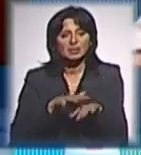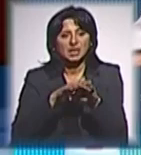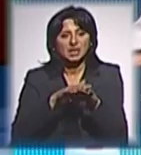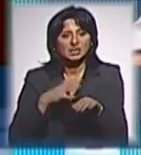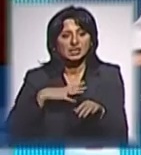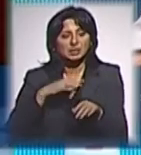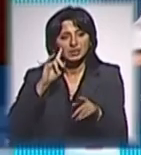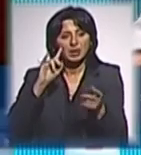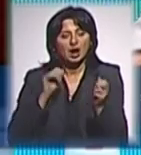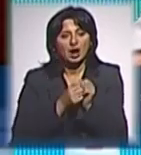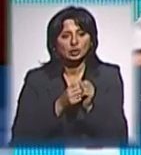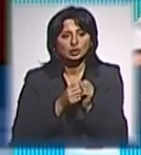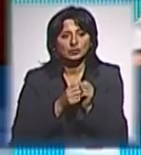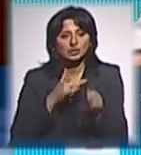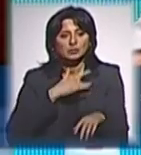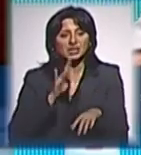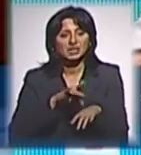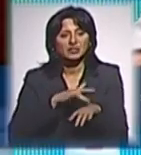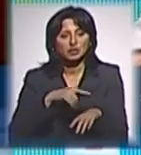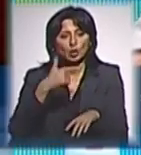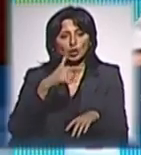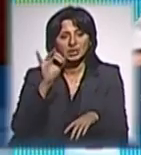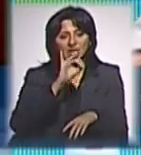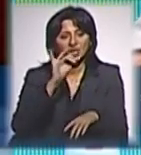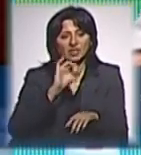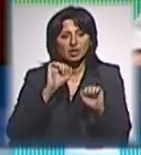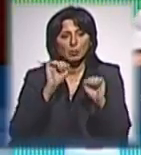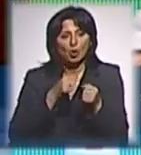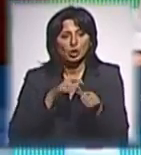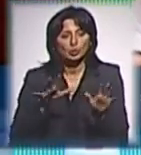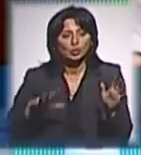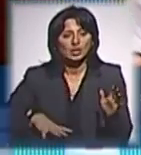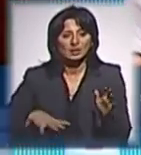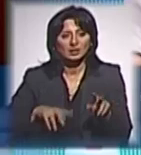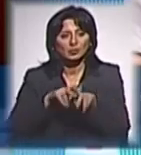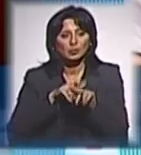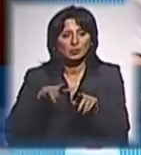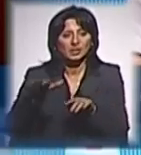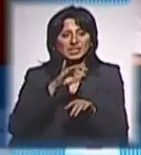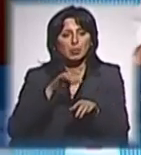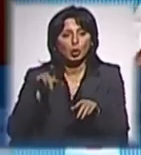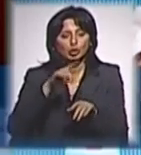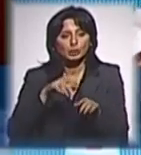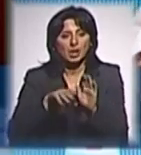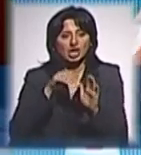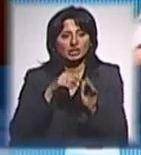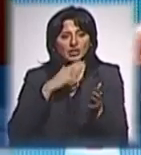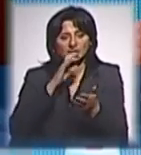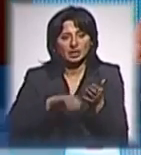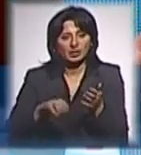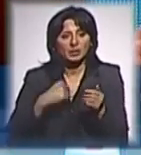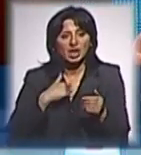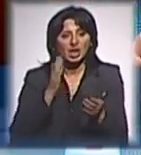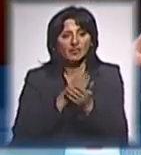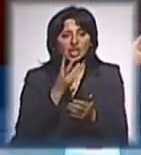ალბათ თბილისელებს ახსოვთ ტკივნეულად 20 იანვარი მოყინული იპოდრომი როცა ჩვენ მოგპარეს წაგვართვეს მაშინ ჩვენი არჩევანი აი ახლა